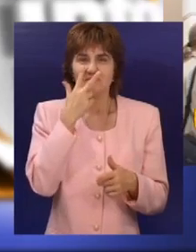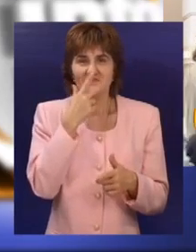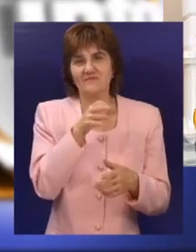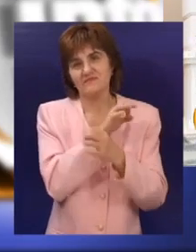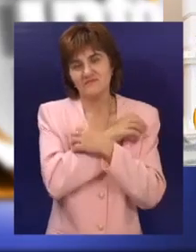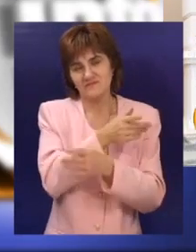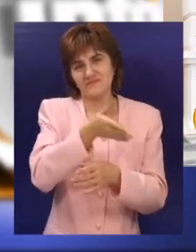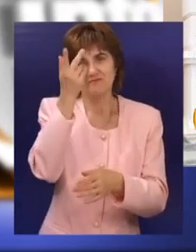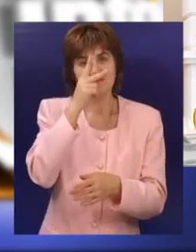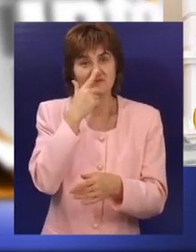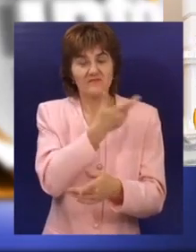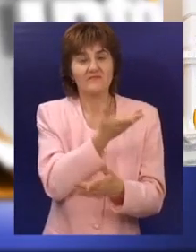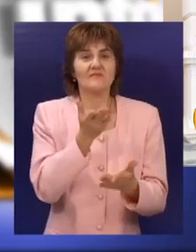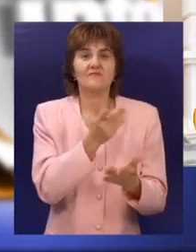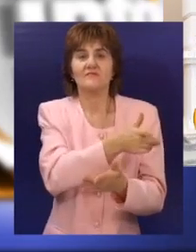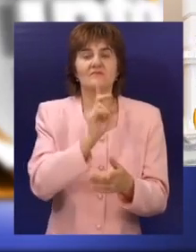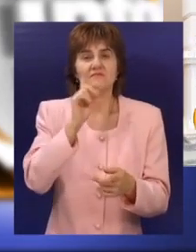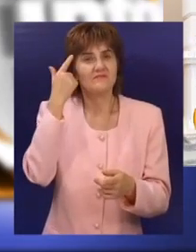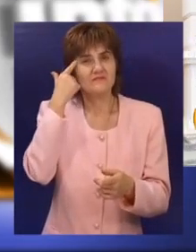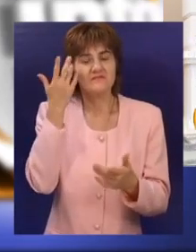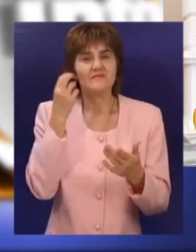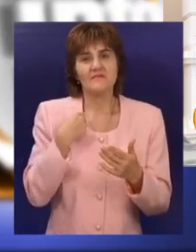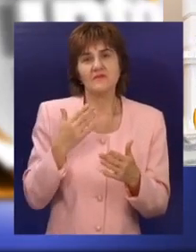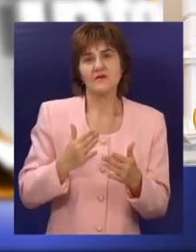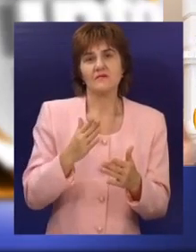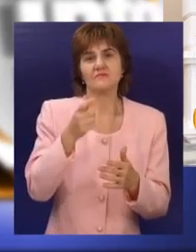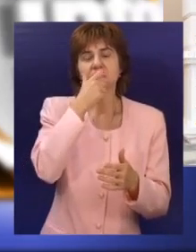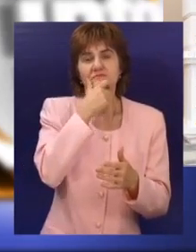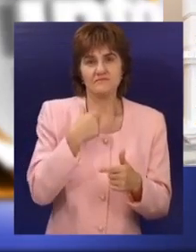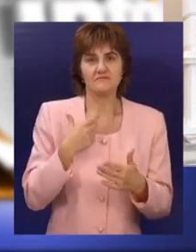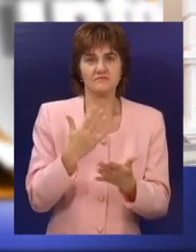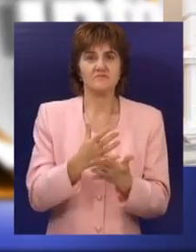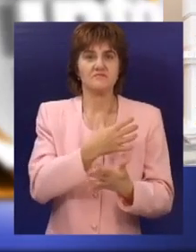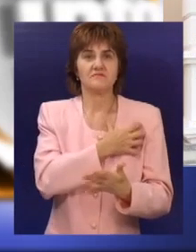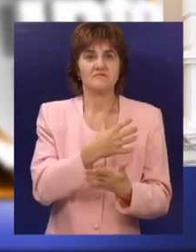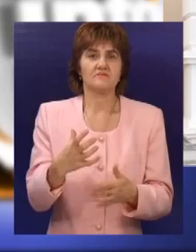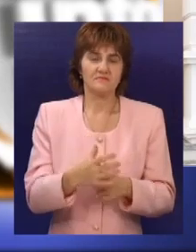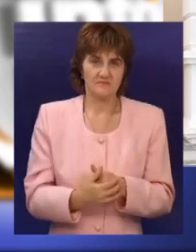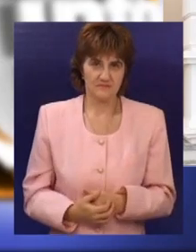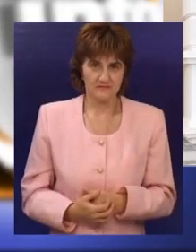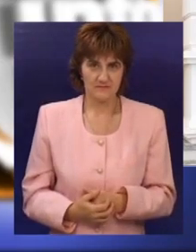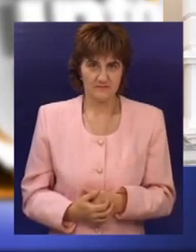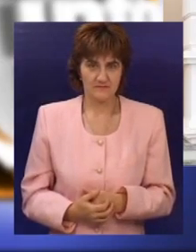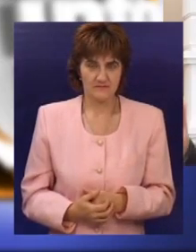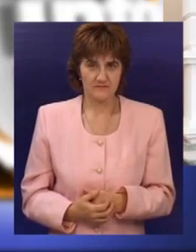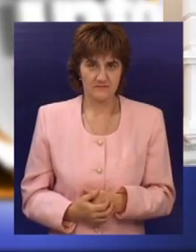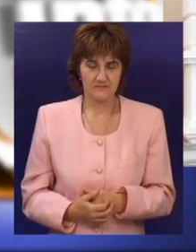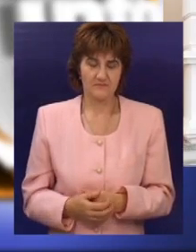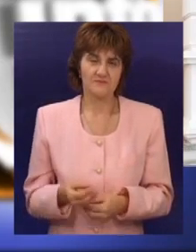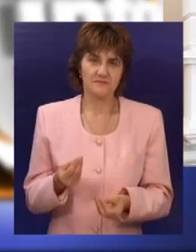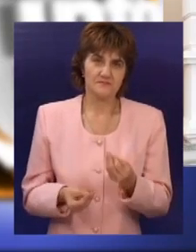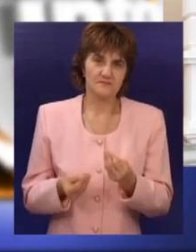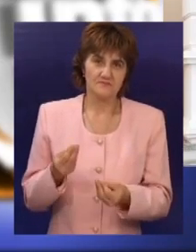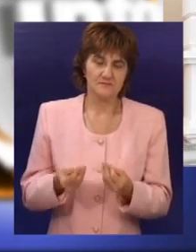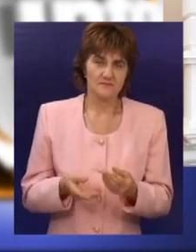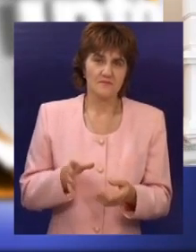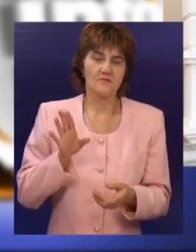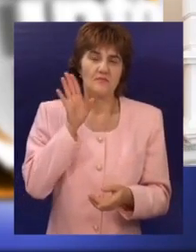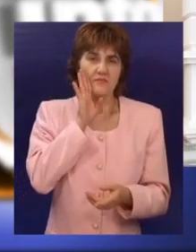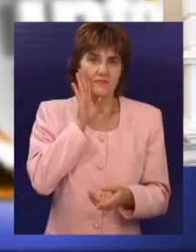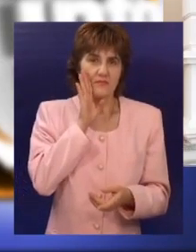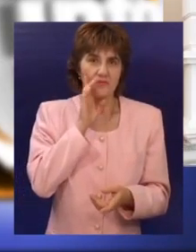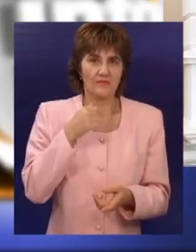i oni se nikad nisu nadali da će od mene biti čovjek, tako su mi rekli. A šalu na stranu, tako mi je